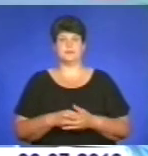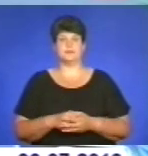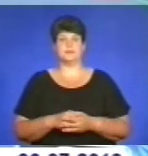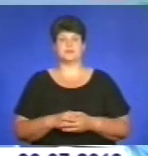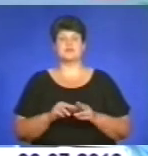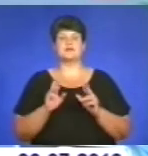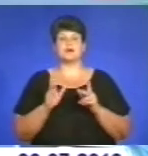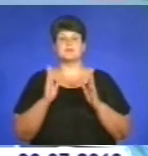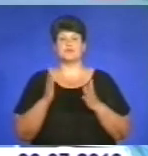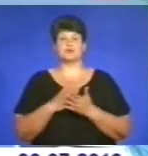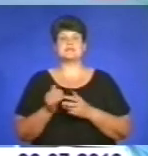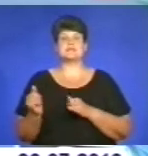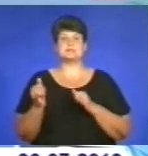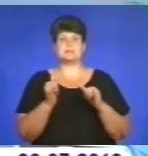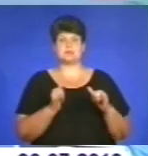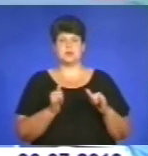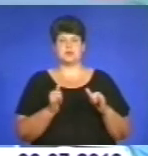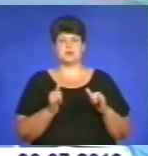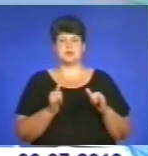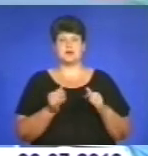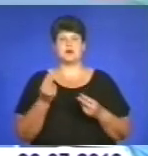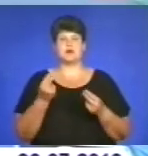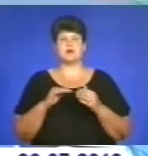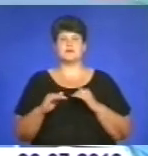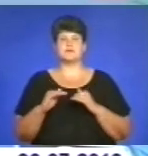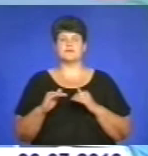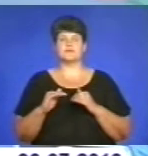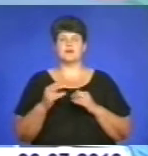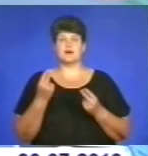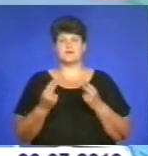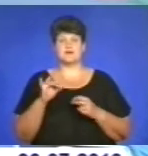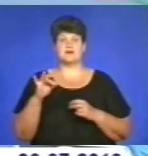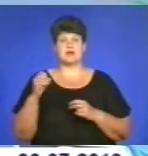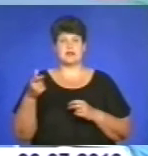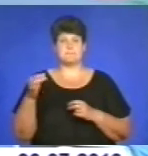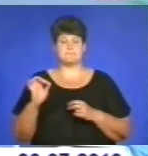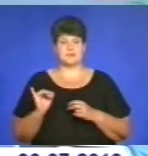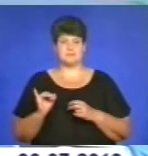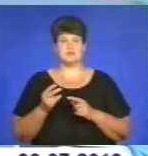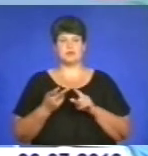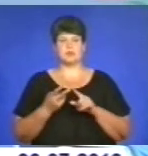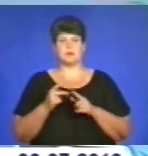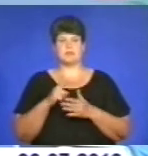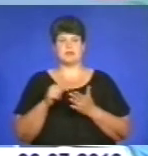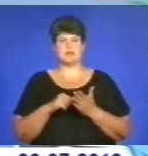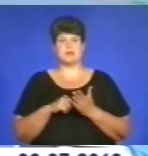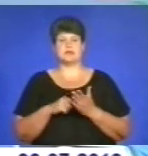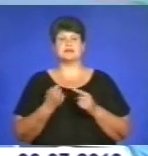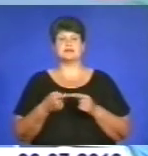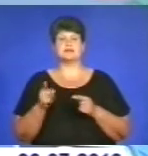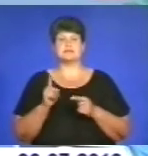як має відбуватися забезпечення гравців регбі. Друге питання – це